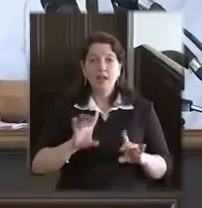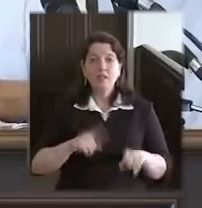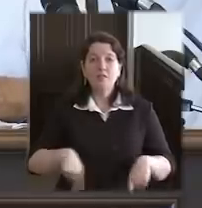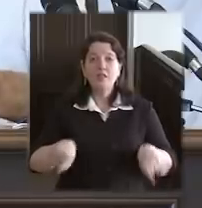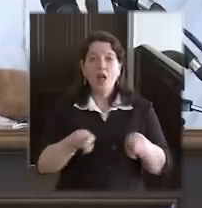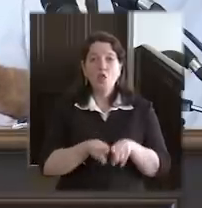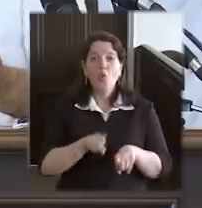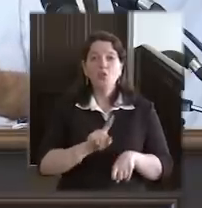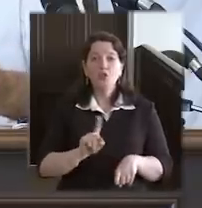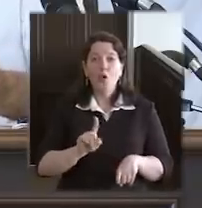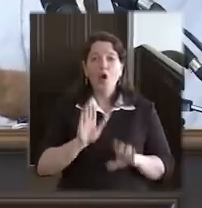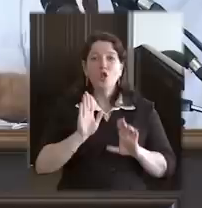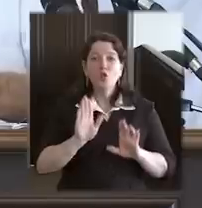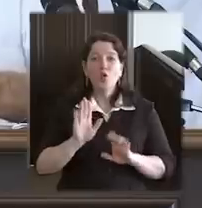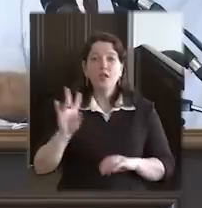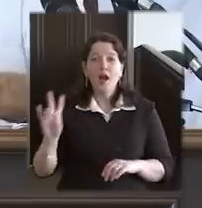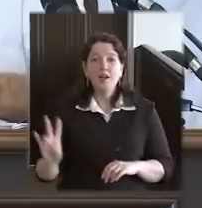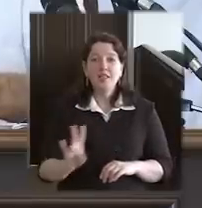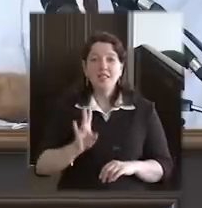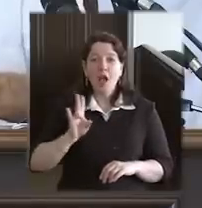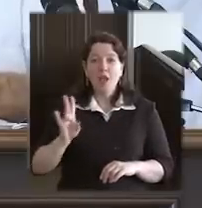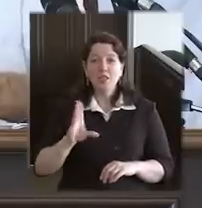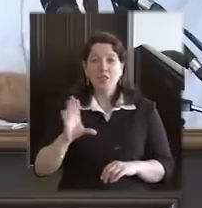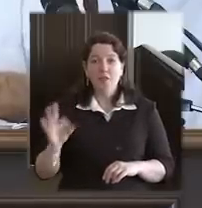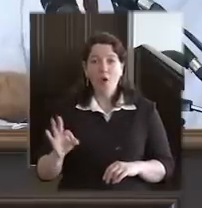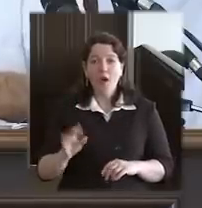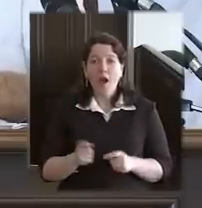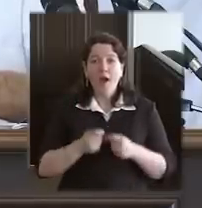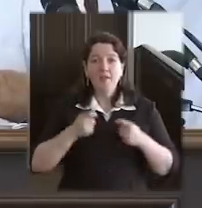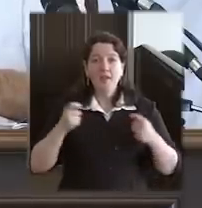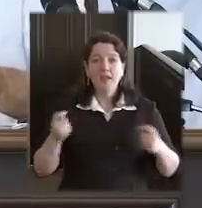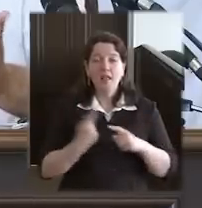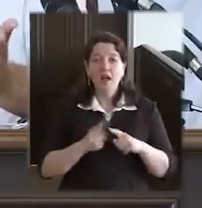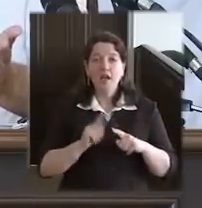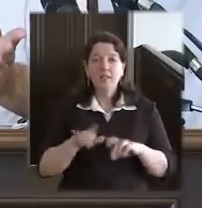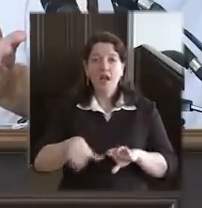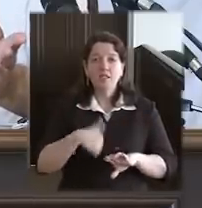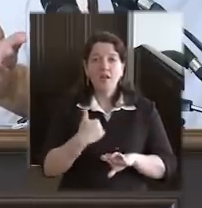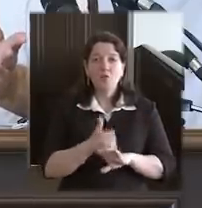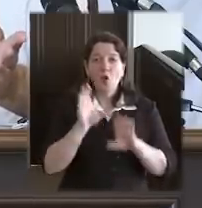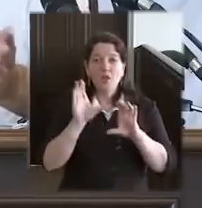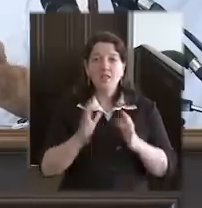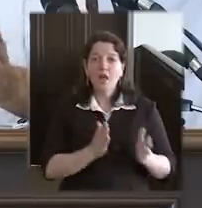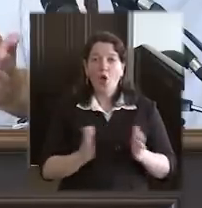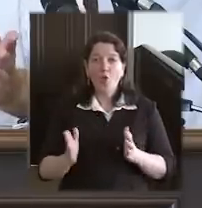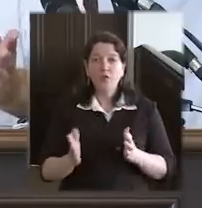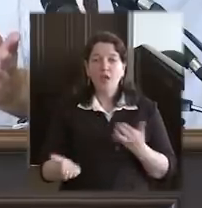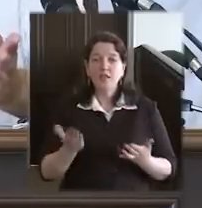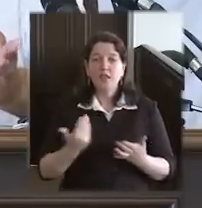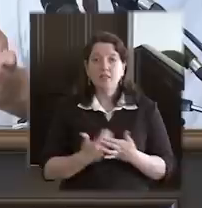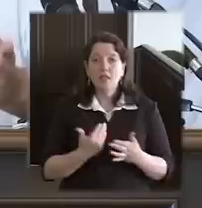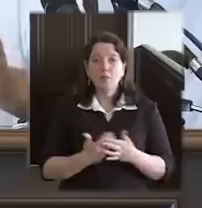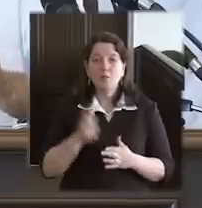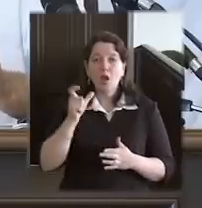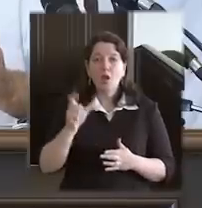что только христианство открыло этот фундаментальный закон. Если бы тут были люди, ну, далекие от христианства,